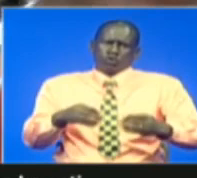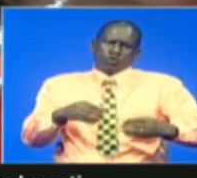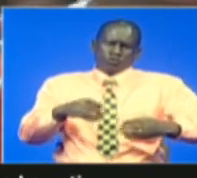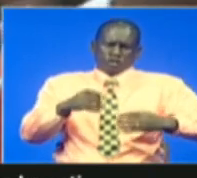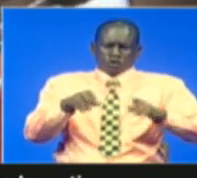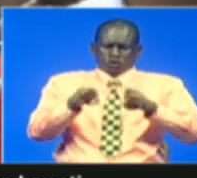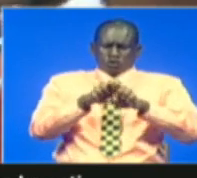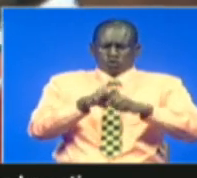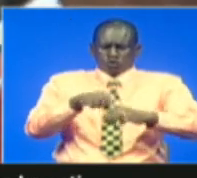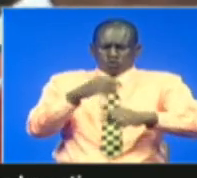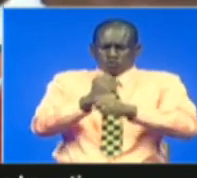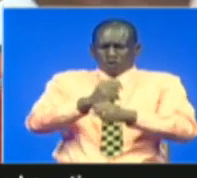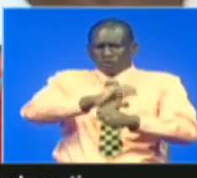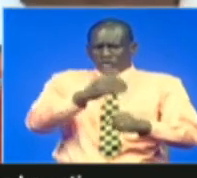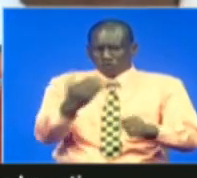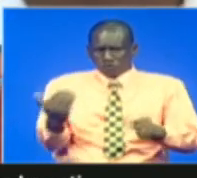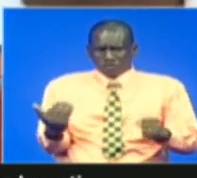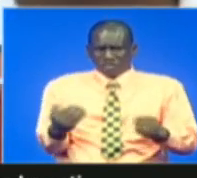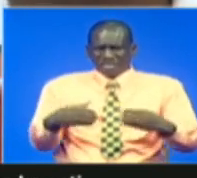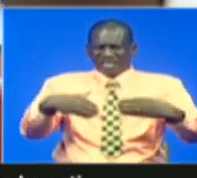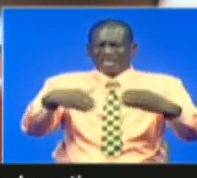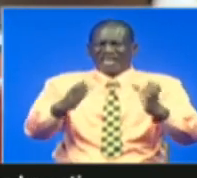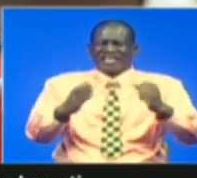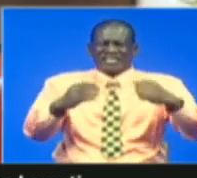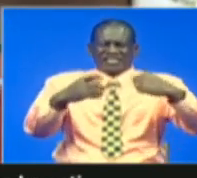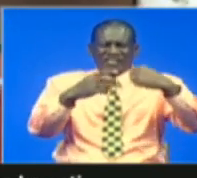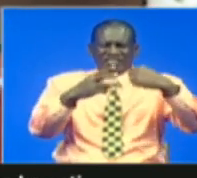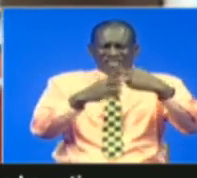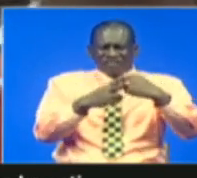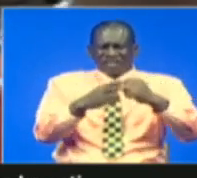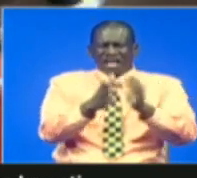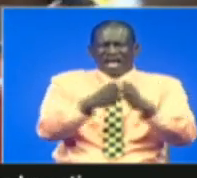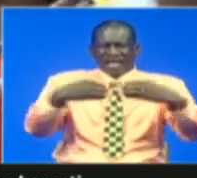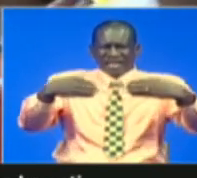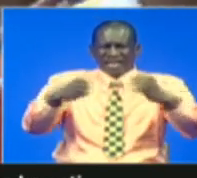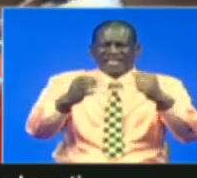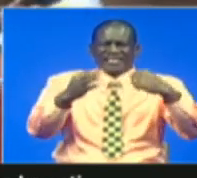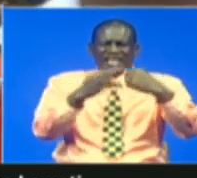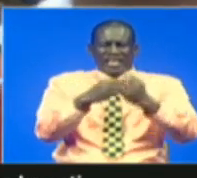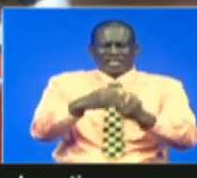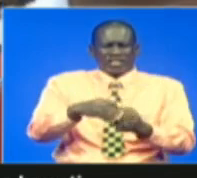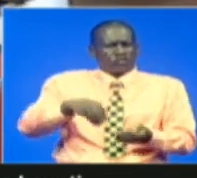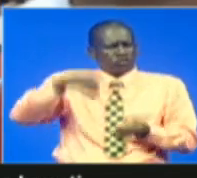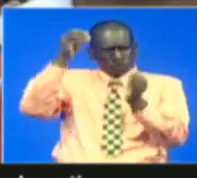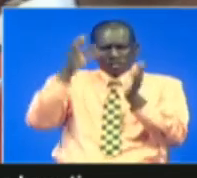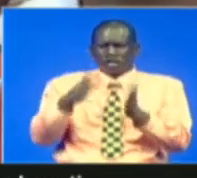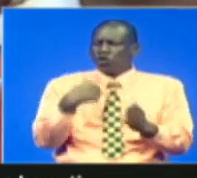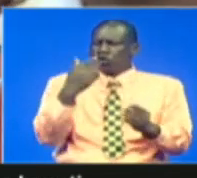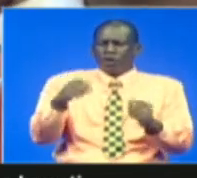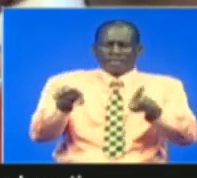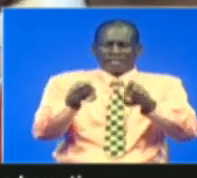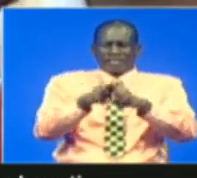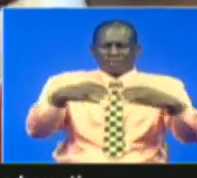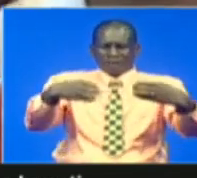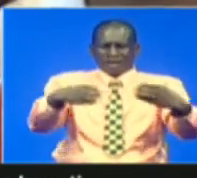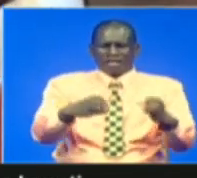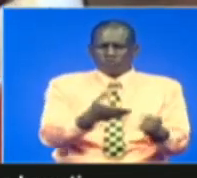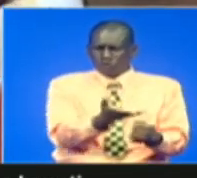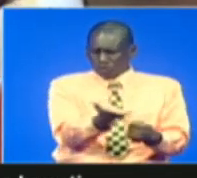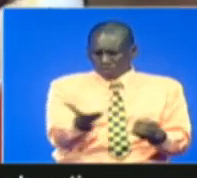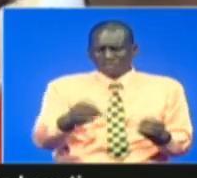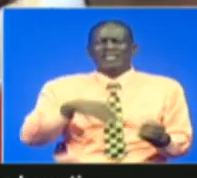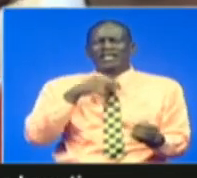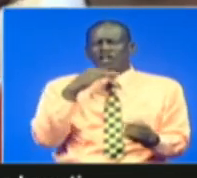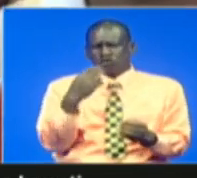katika darasa la 7, wale wako katika darasa la 8, walikuwa wanasoma na hawa wawili, na